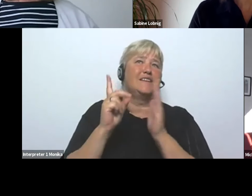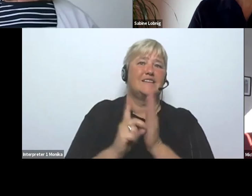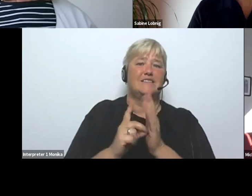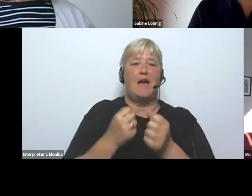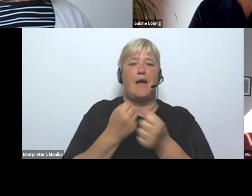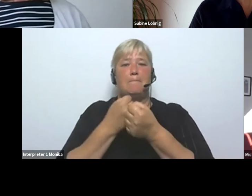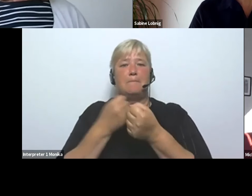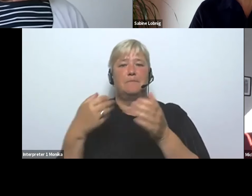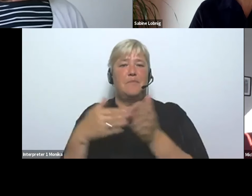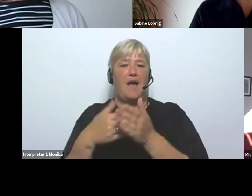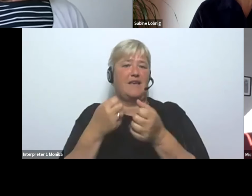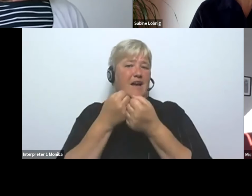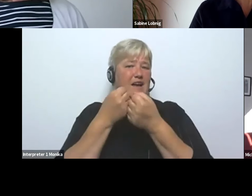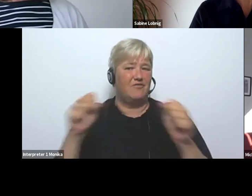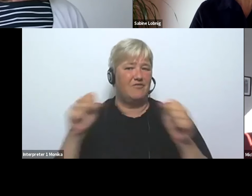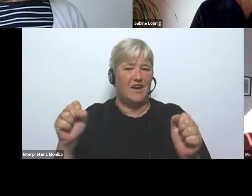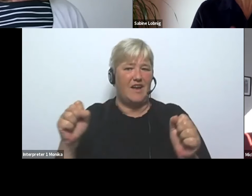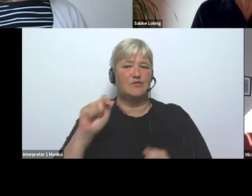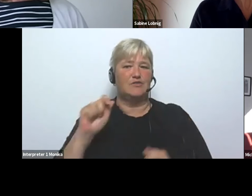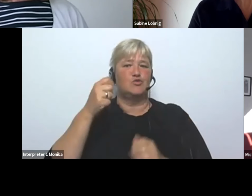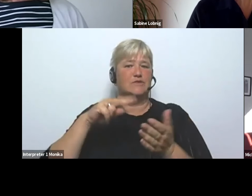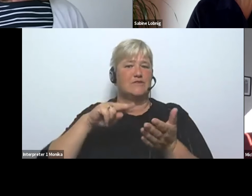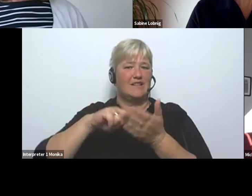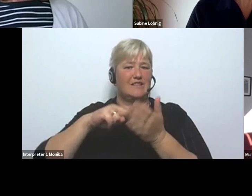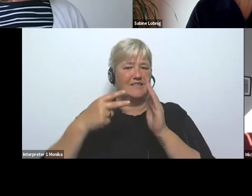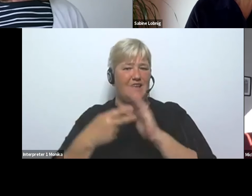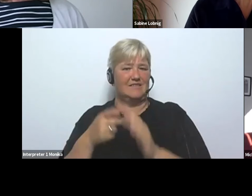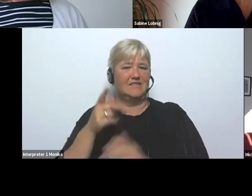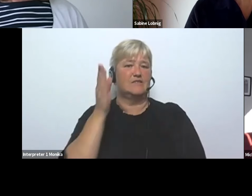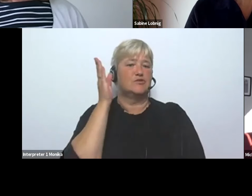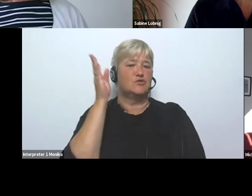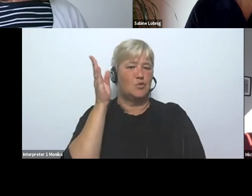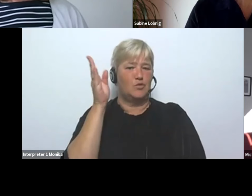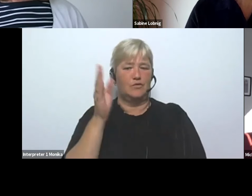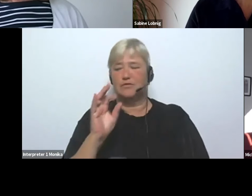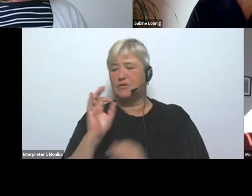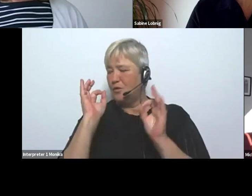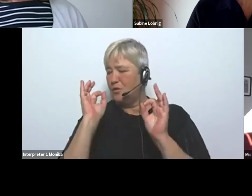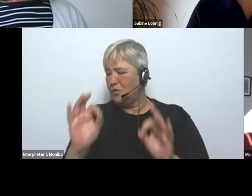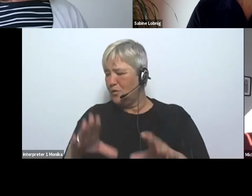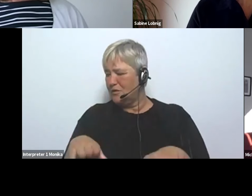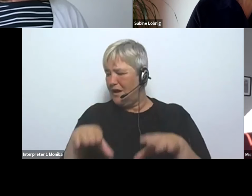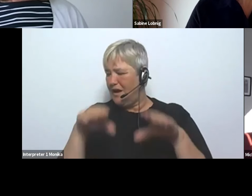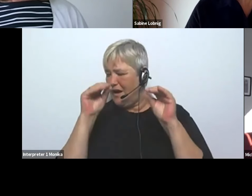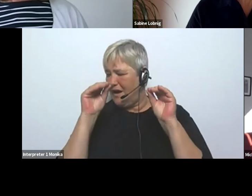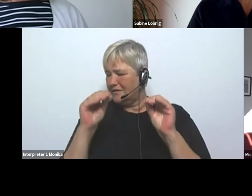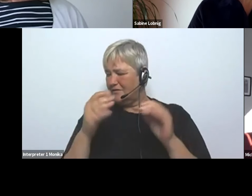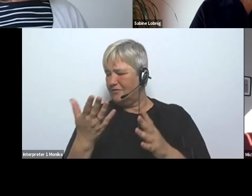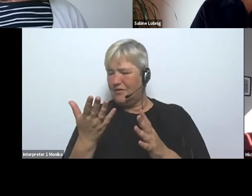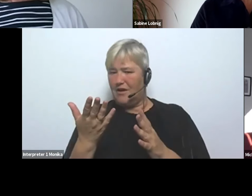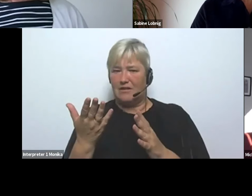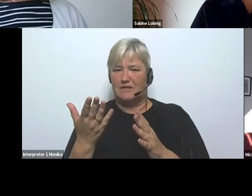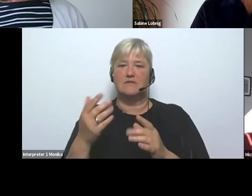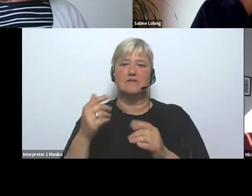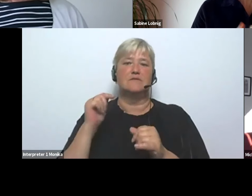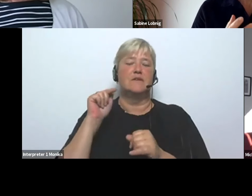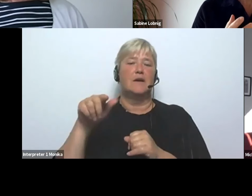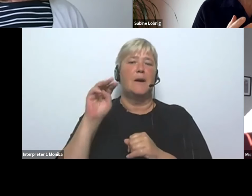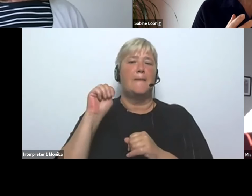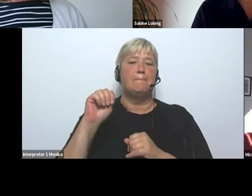als Schlüsseltechnologie der Zukunft. Das ist ein guter Auftakt für unsere Diskussionen. Michael